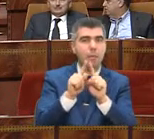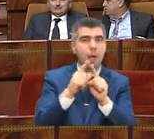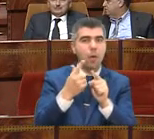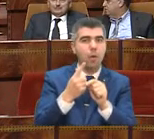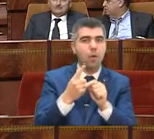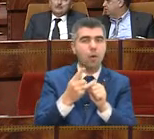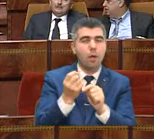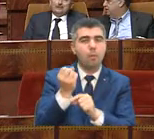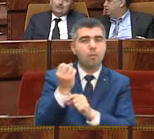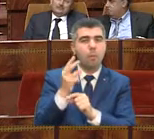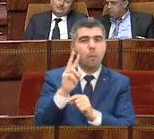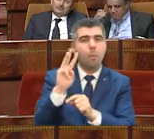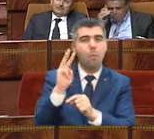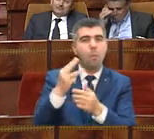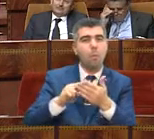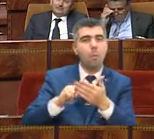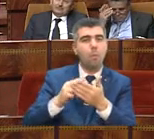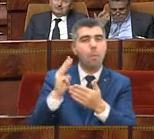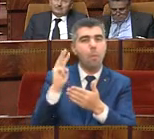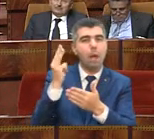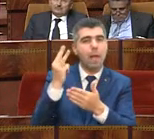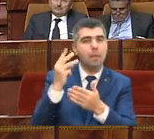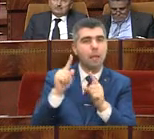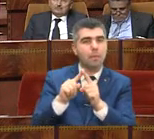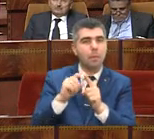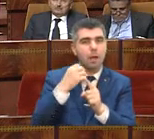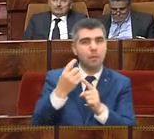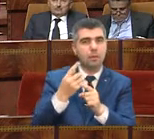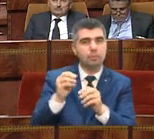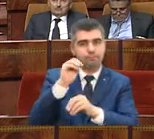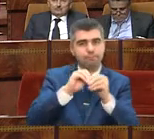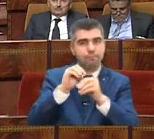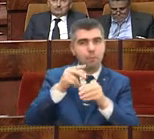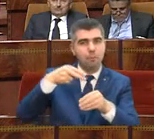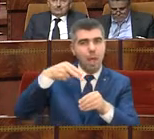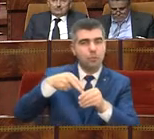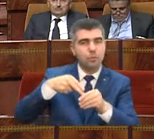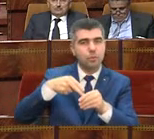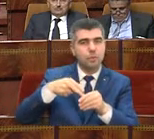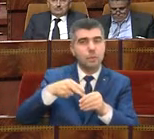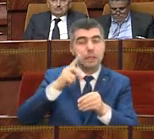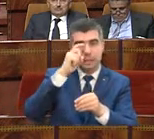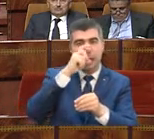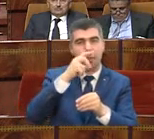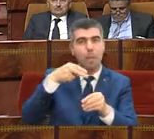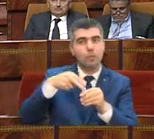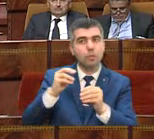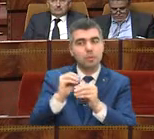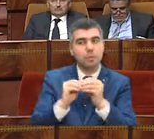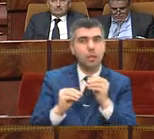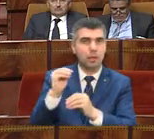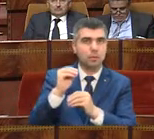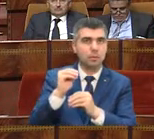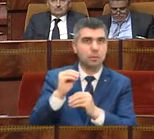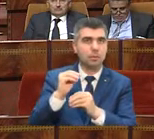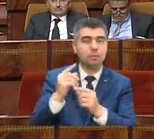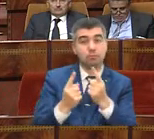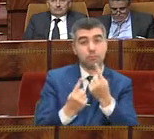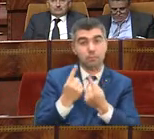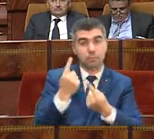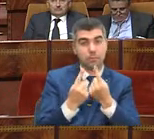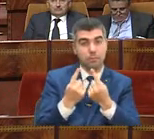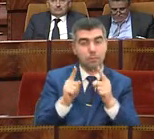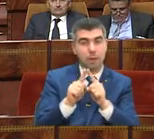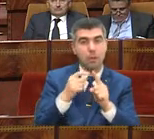تعرف تزايدات مهولة. سيد الوزير، إلا كان عندكم شي موقف من هذه المؤسسة